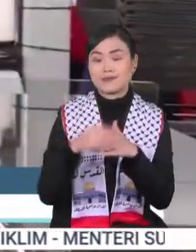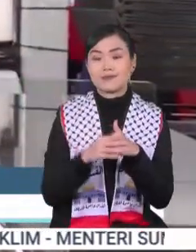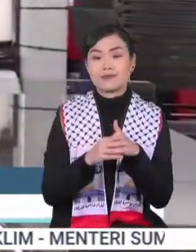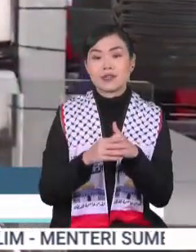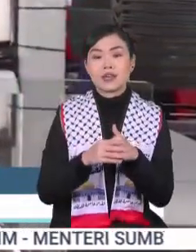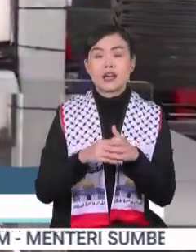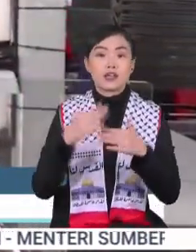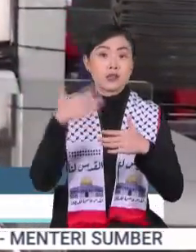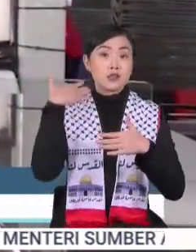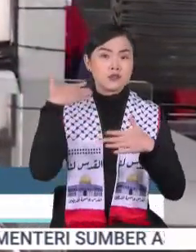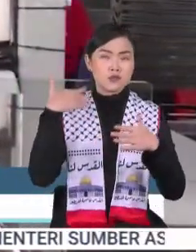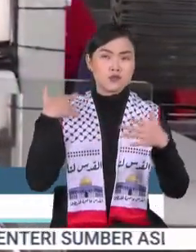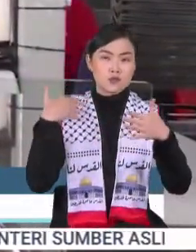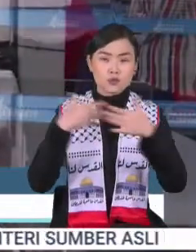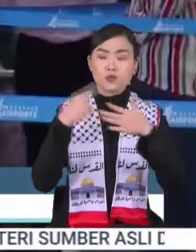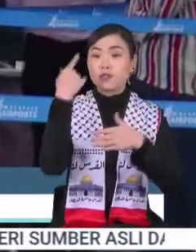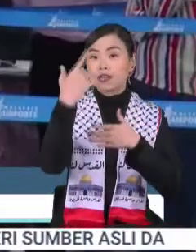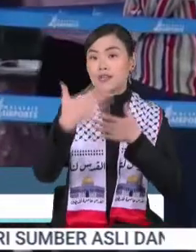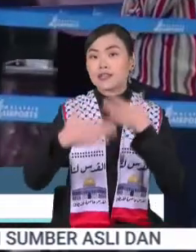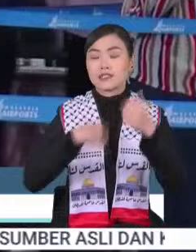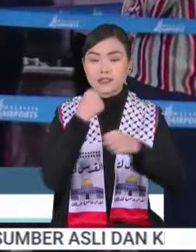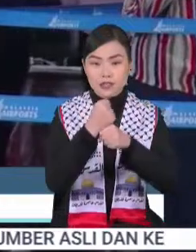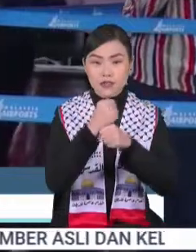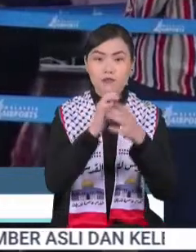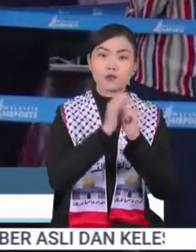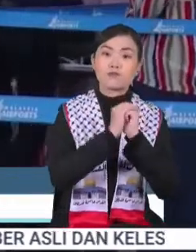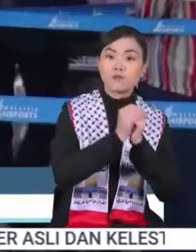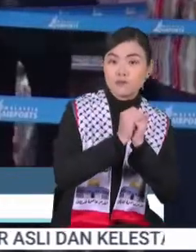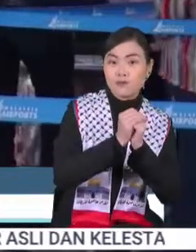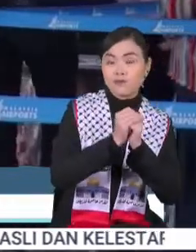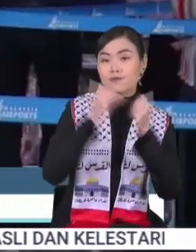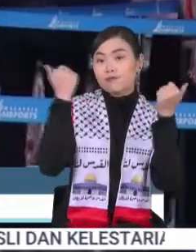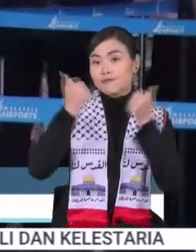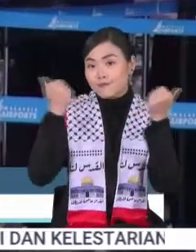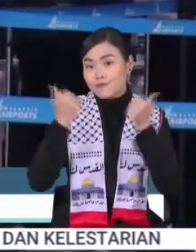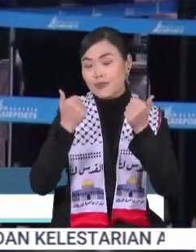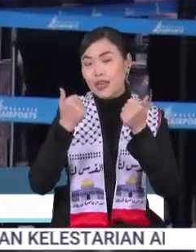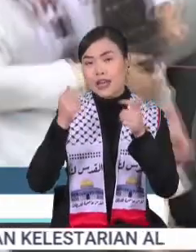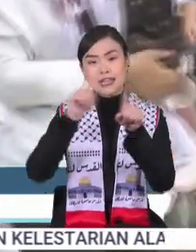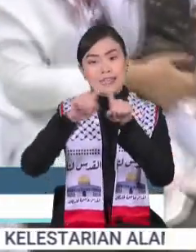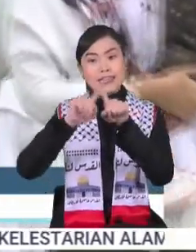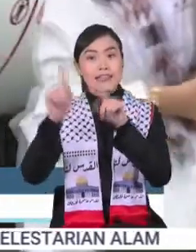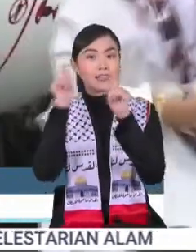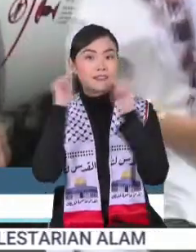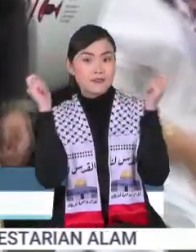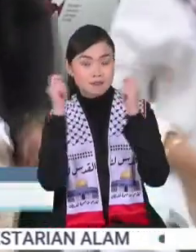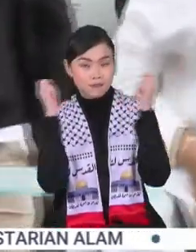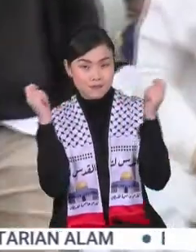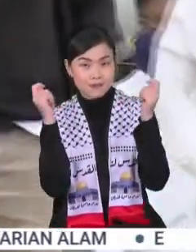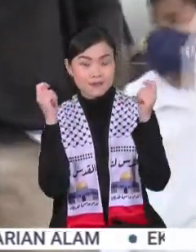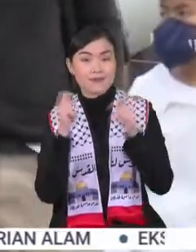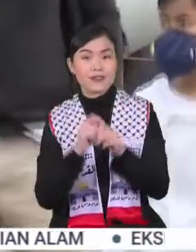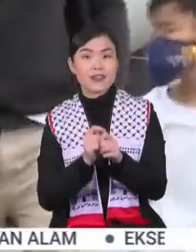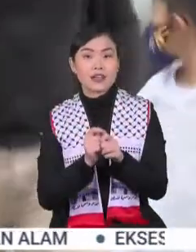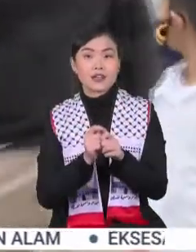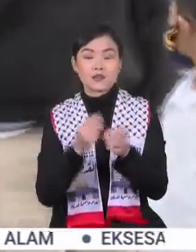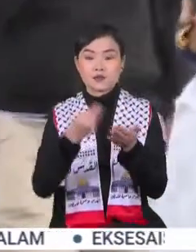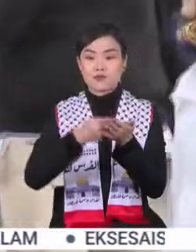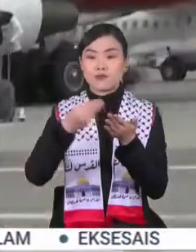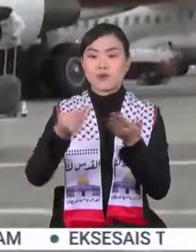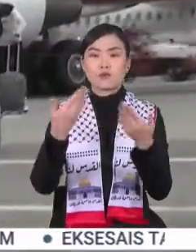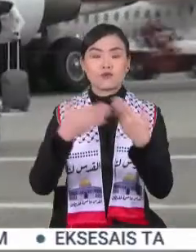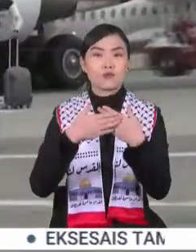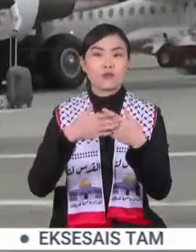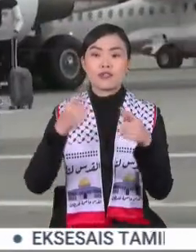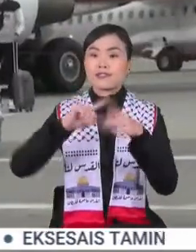diteruskan tahun hadapan bagi perayaan tahun baru China hari raya aidilfitri pesta kamamatan hari gawai dan Krismas dengan pembelian tiket dibuka